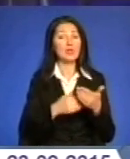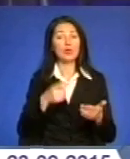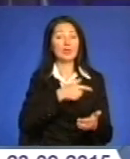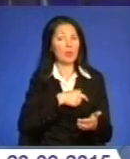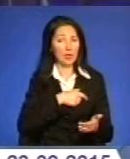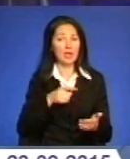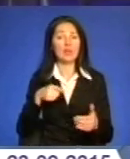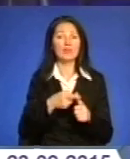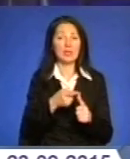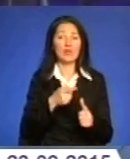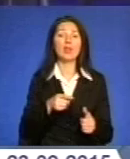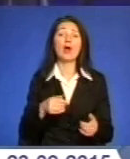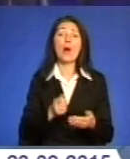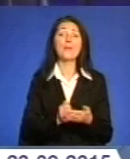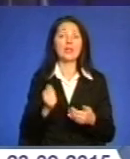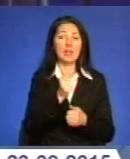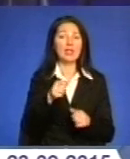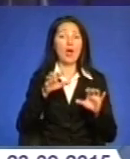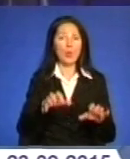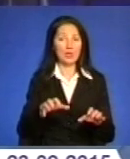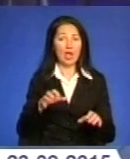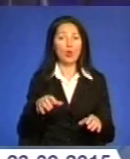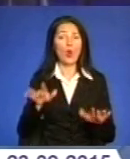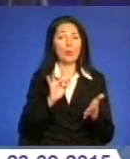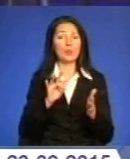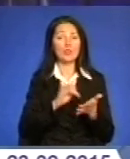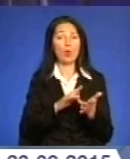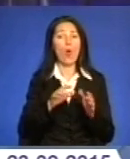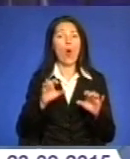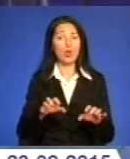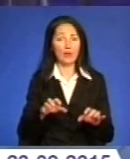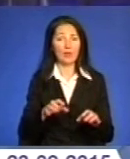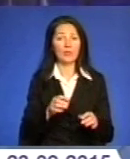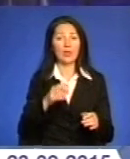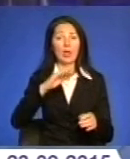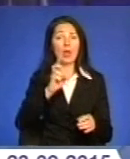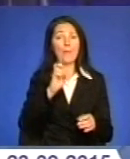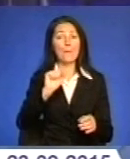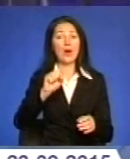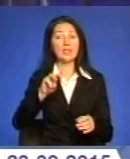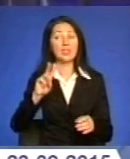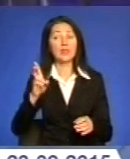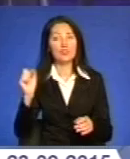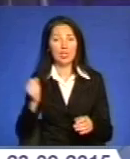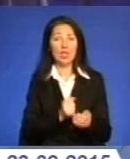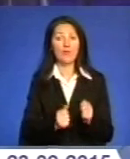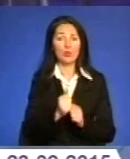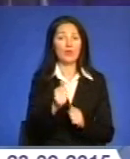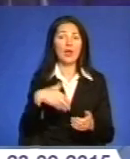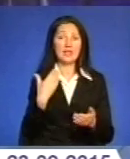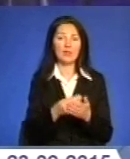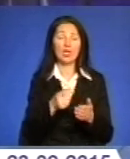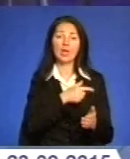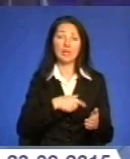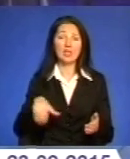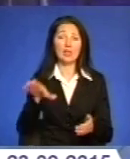посаду міського голови Тернополя. «Батьківщина» – це чи не єдина політична сила, яка висуває своїх кандидатів на всіх виборчих округах області. Серед